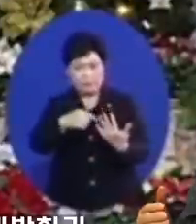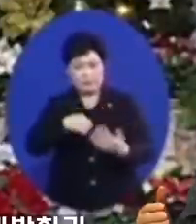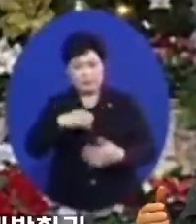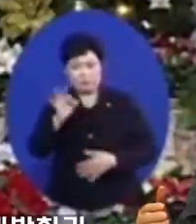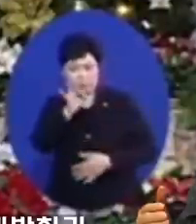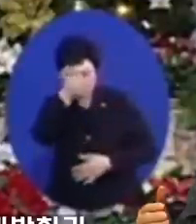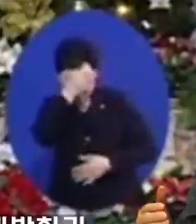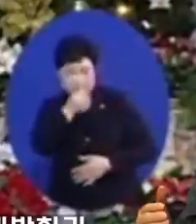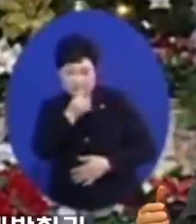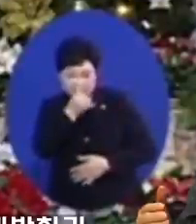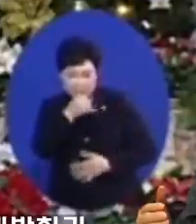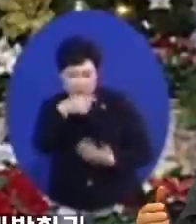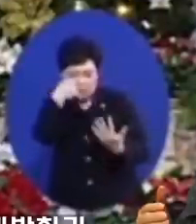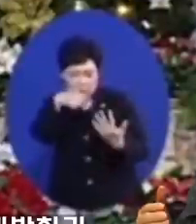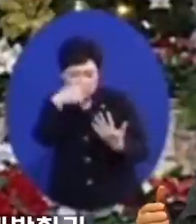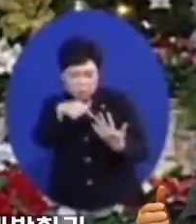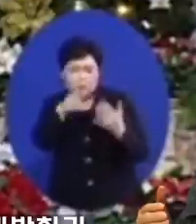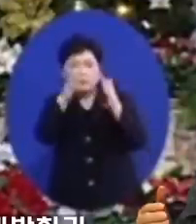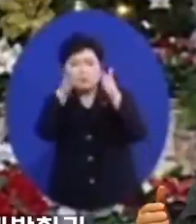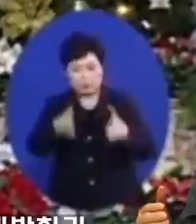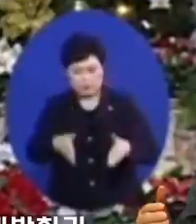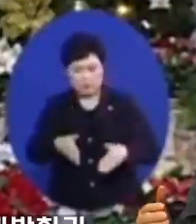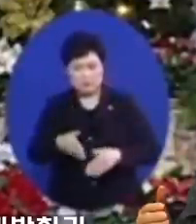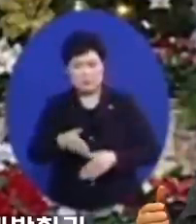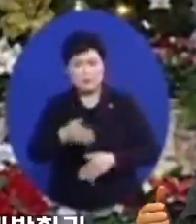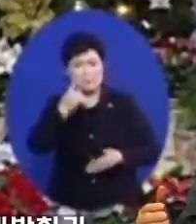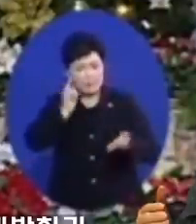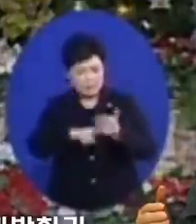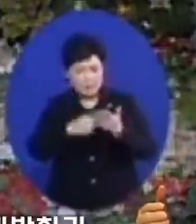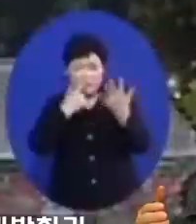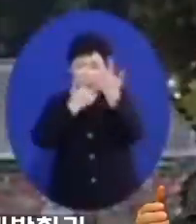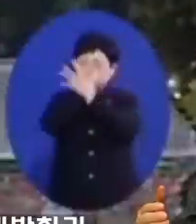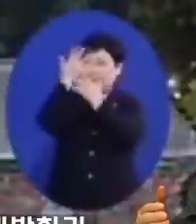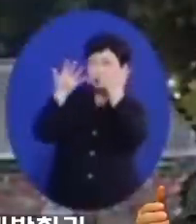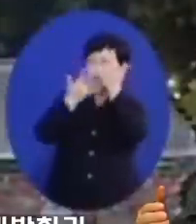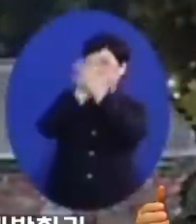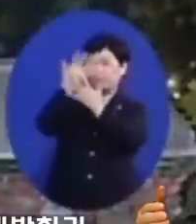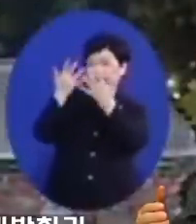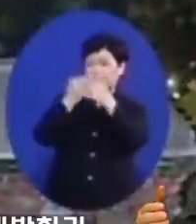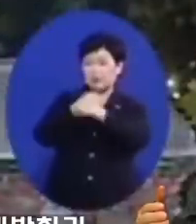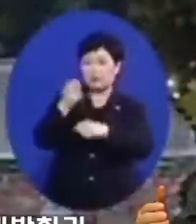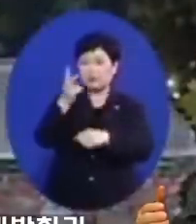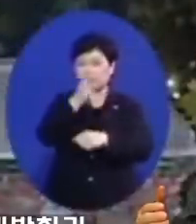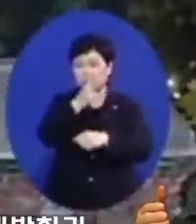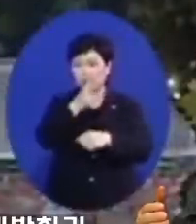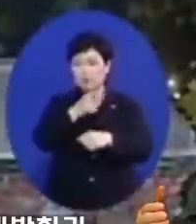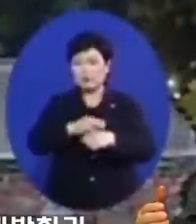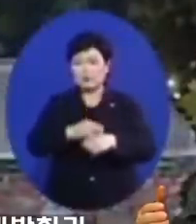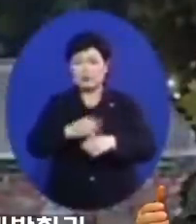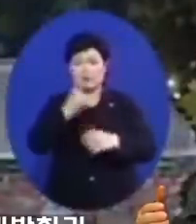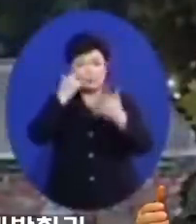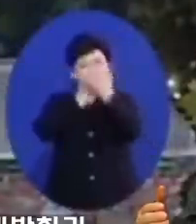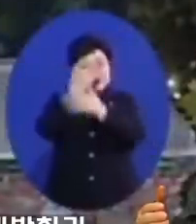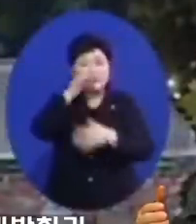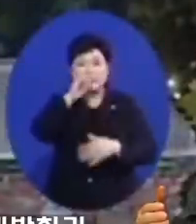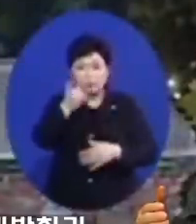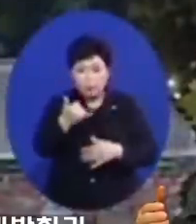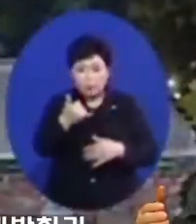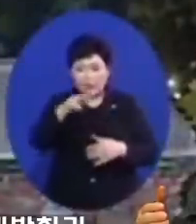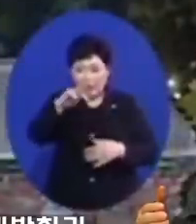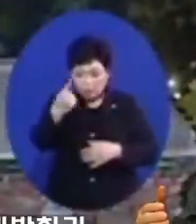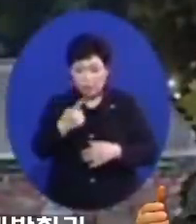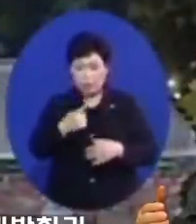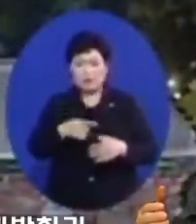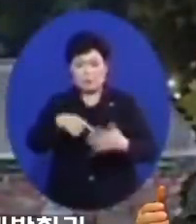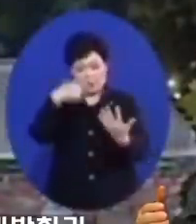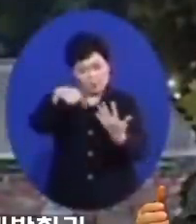있느냐? 교육을 통해서 개발할 수 있는 것입니다. 안개처럼 희미하고 덮여있더라도 교육을 통해서 안개를 걷어내고